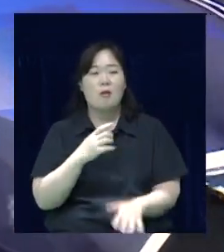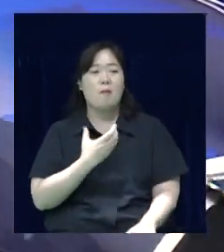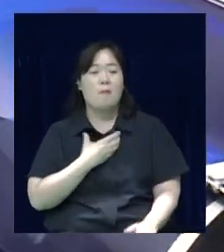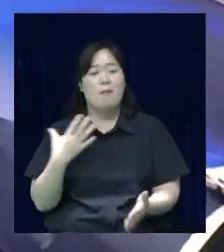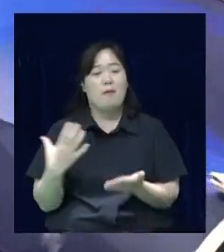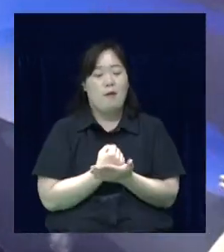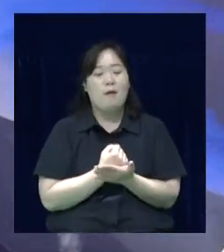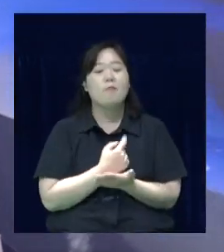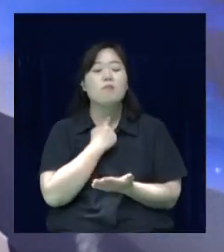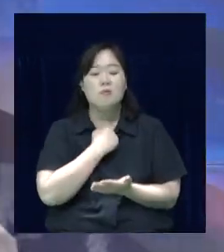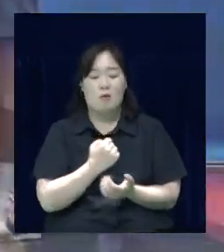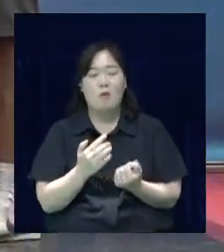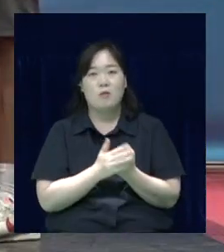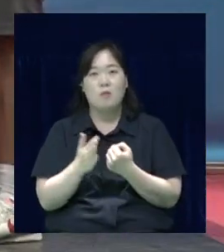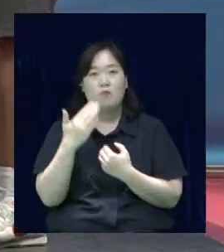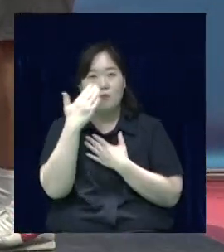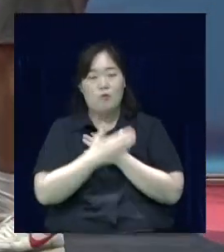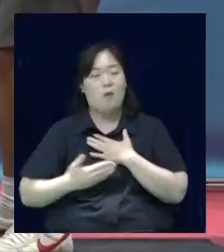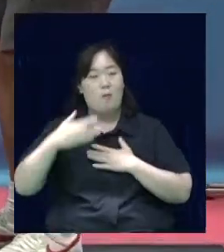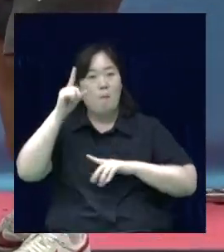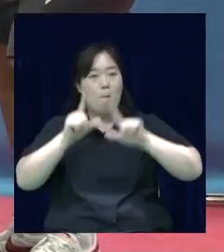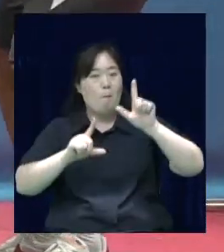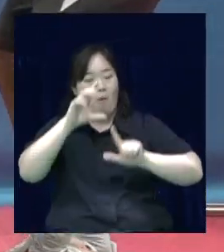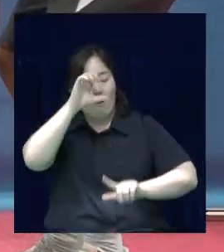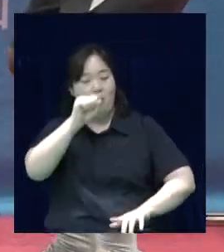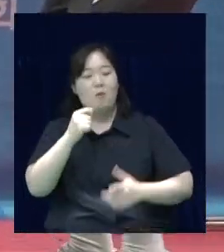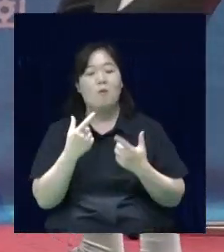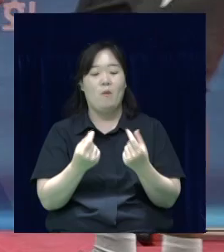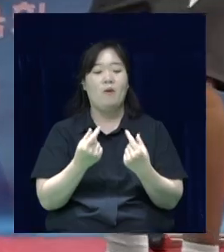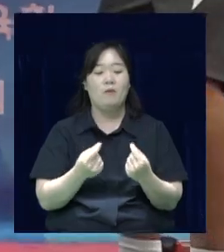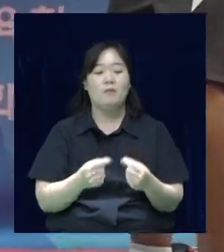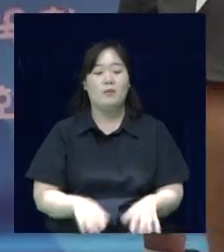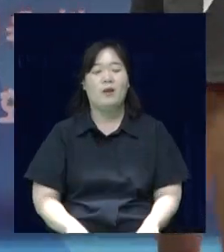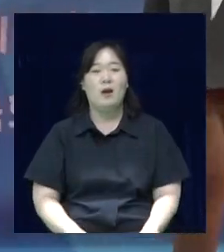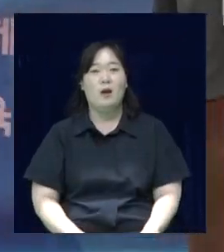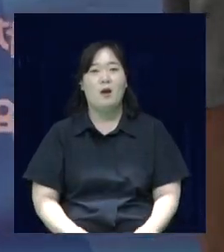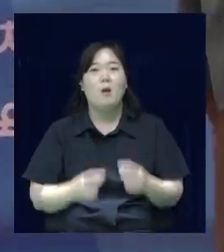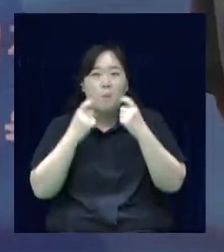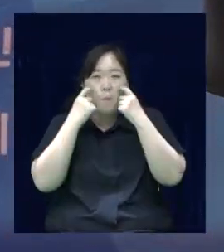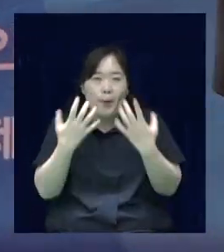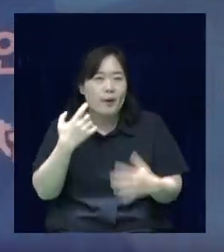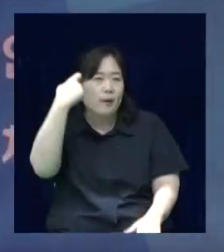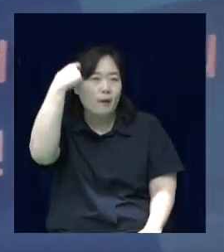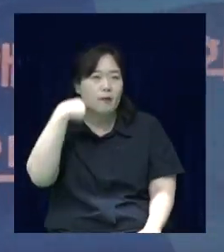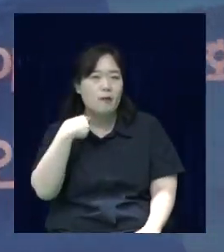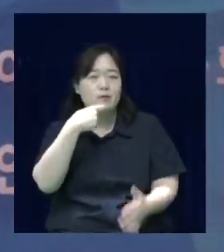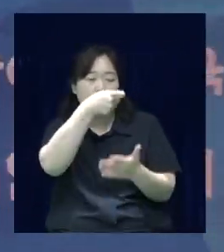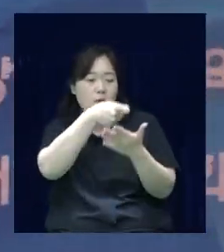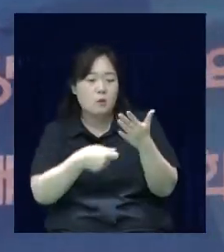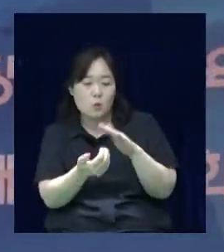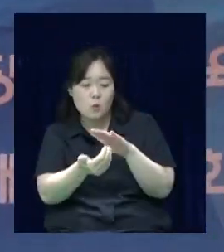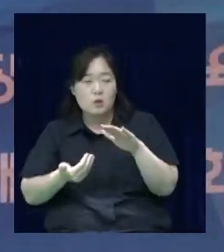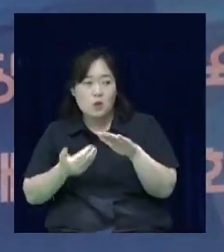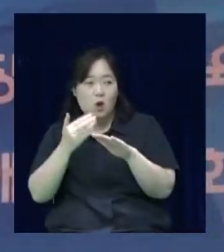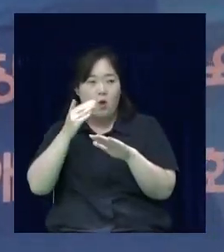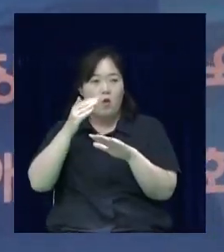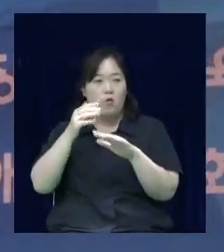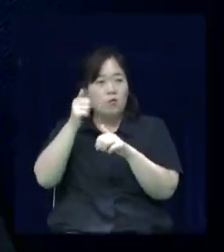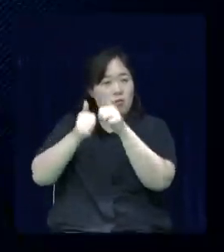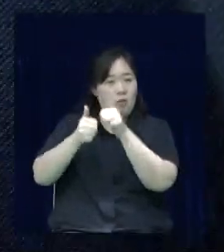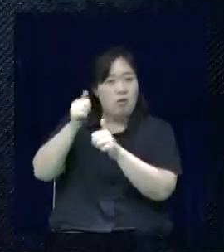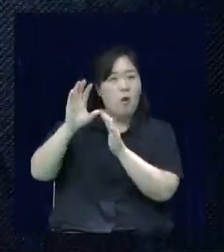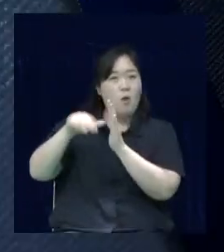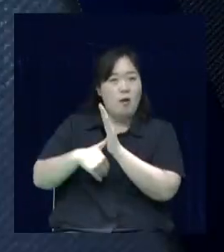아주 좋은 자세를 가지고 있는 것으로 보입니다. 확실히 좀 느껴지는 부분이 이제 기록이 이전에 큰 대회에서의